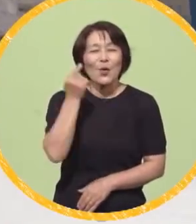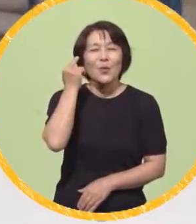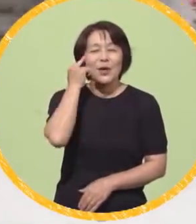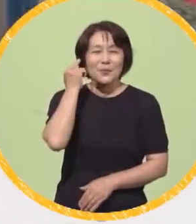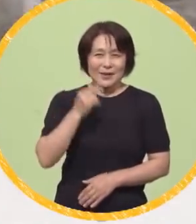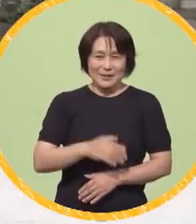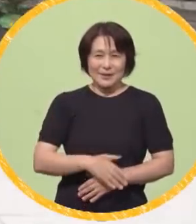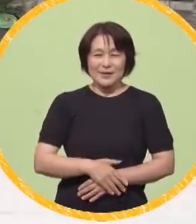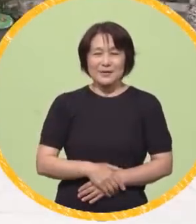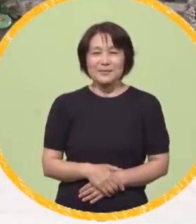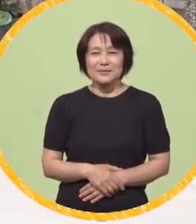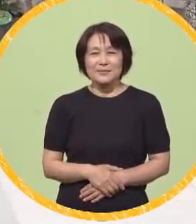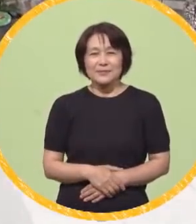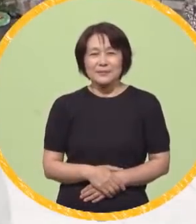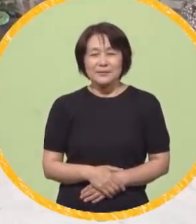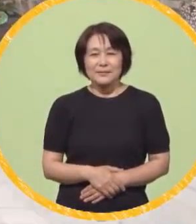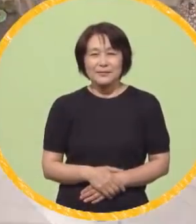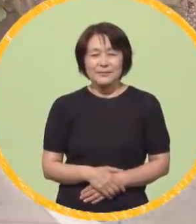ます。